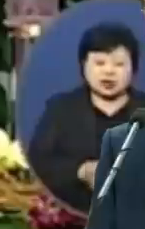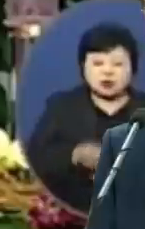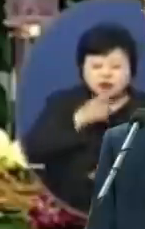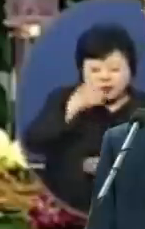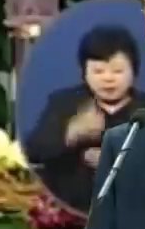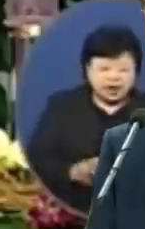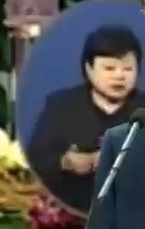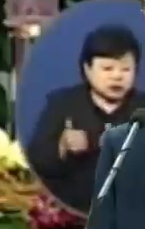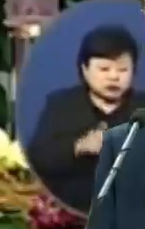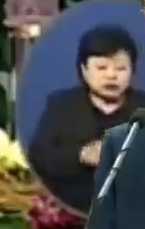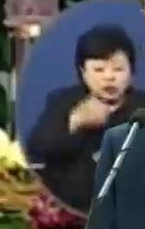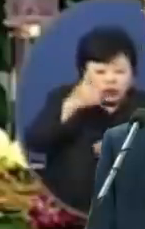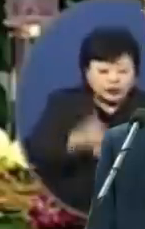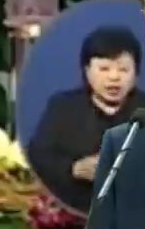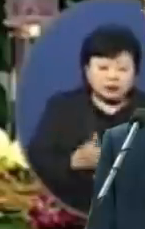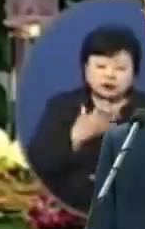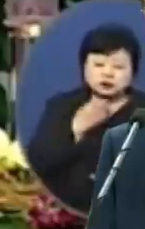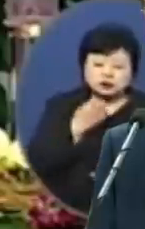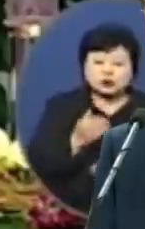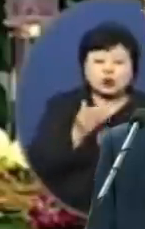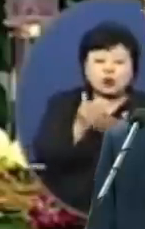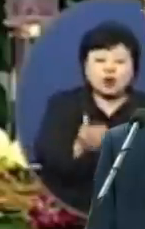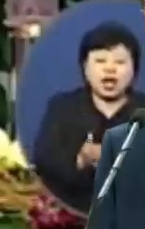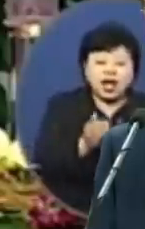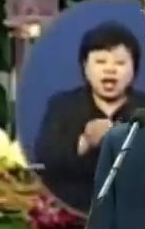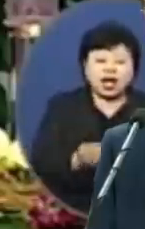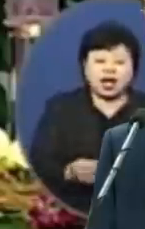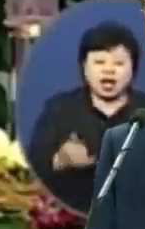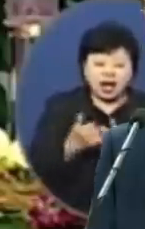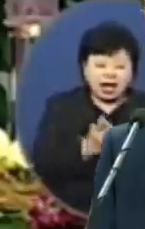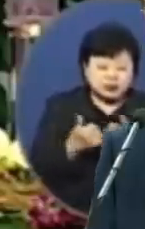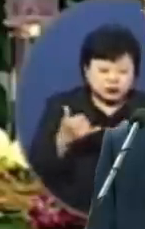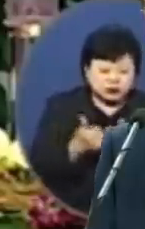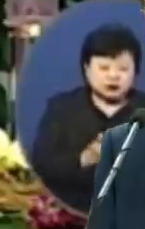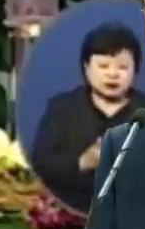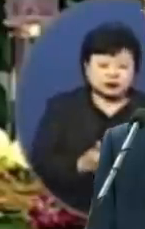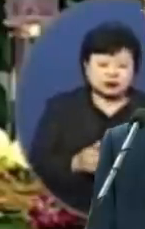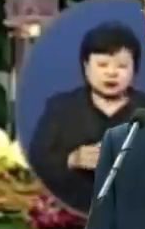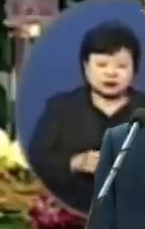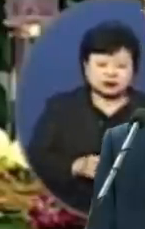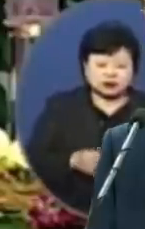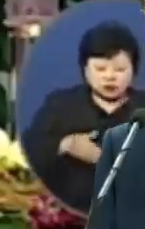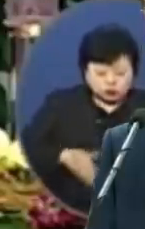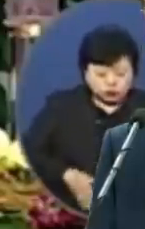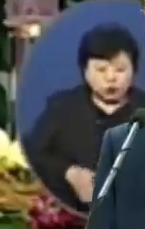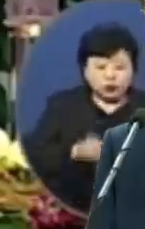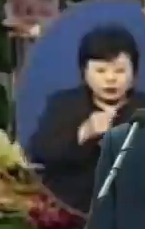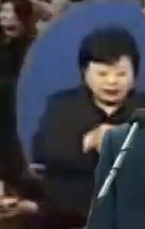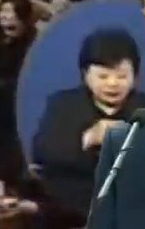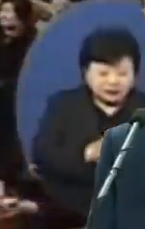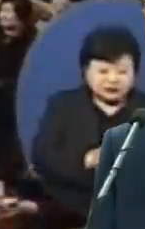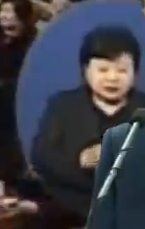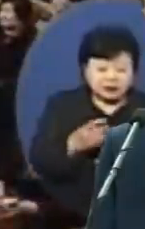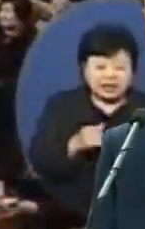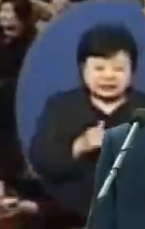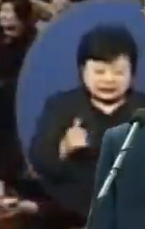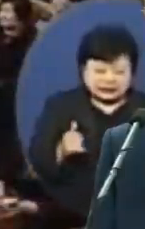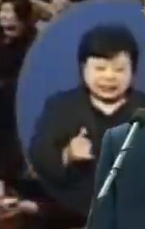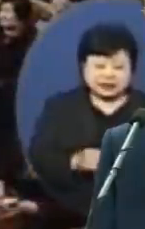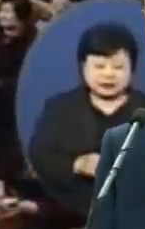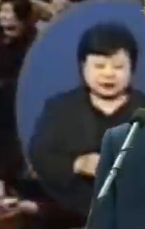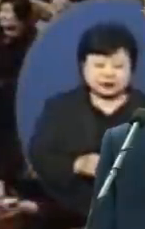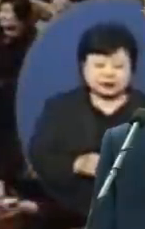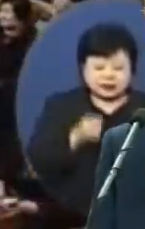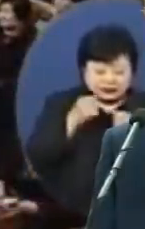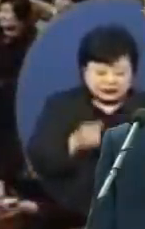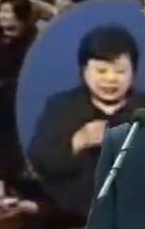빠져 죽고 남은 노아의 여덟 식구들이 후손을 퍼뜨려서 많은 사람들이